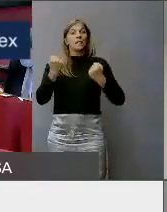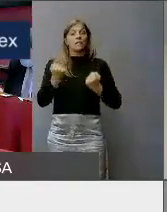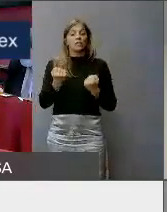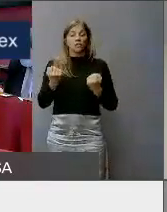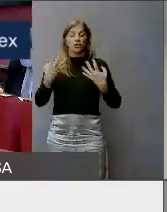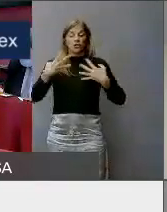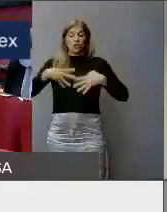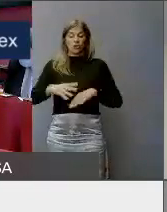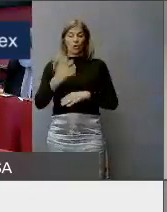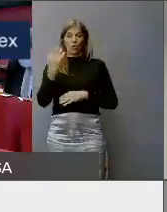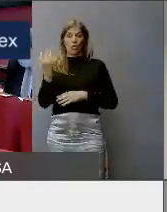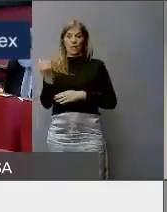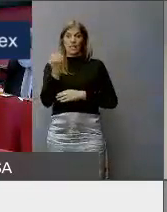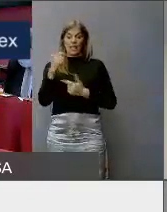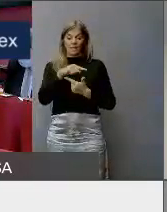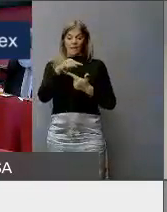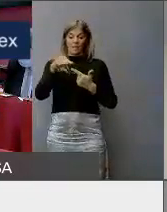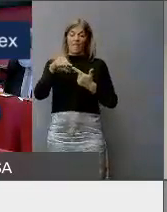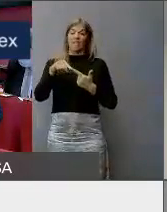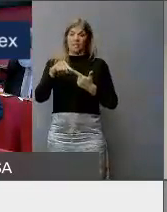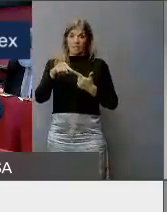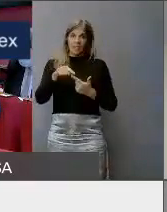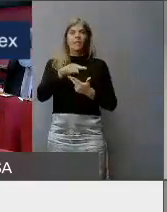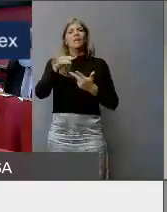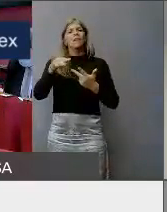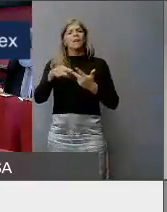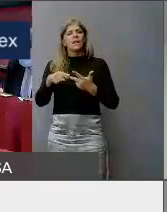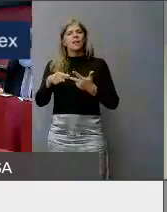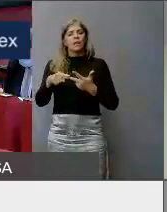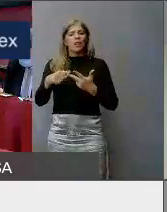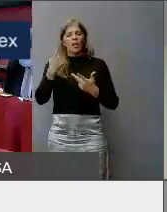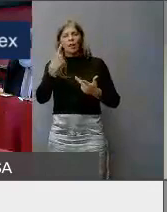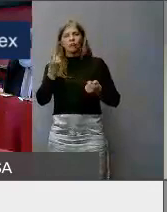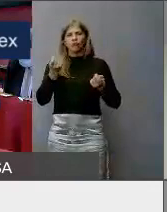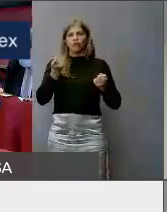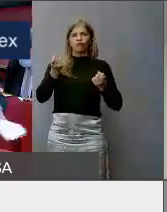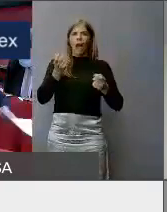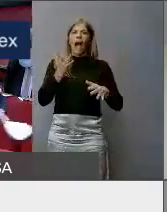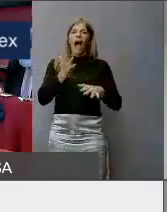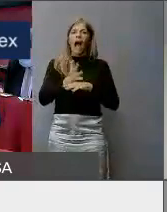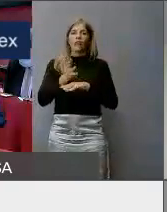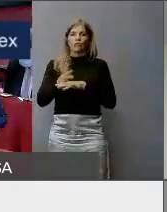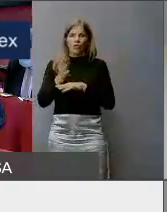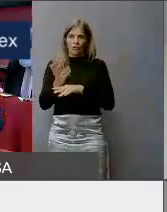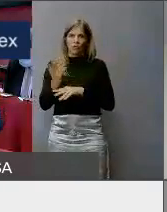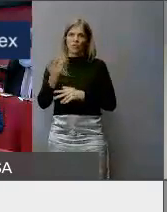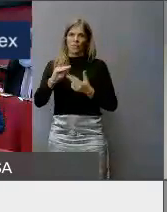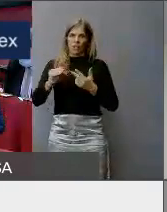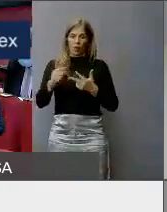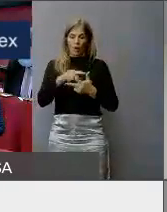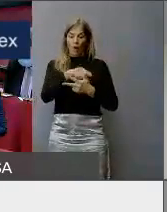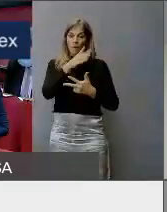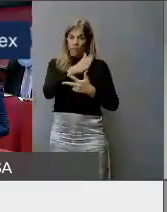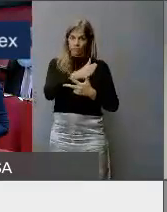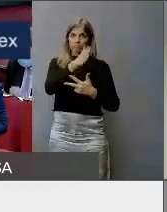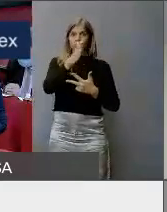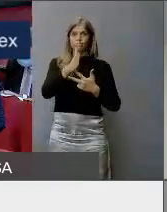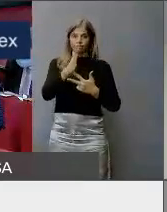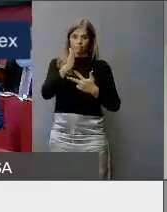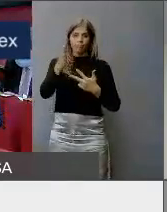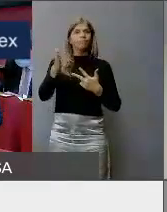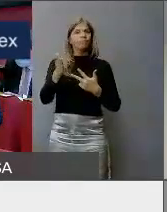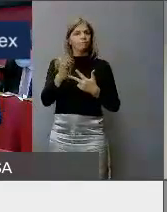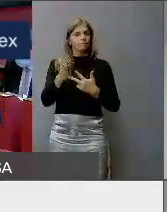regolamentazione dell'accesso ai servizi ecco noi partiamo dall ultimo punto mi spiace continuo a pensare che sia